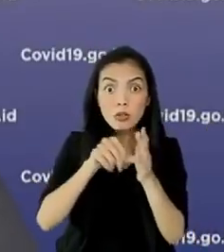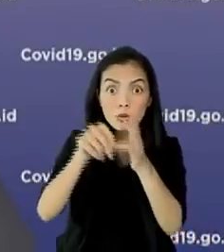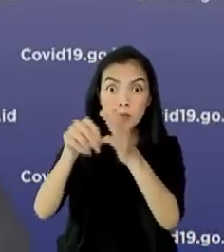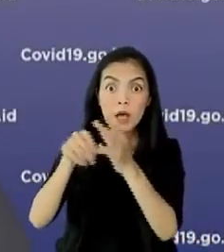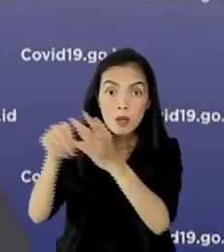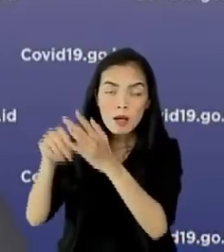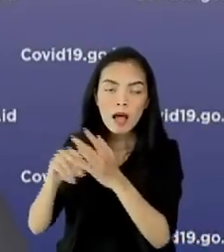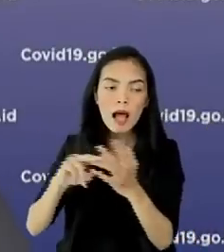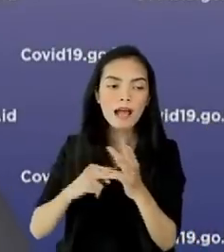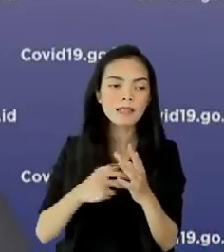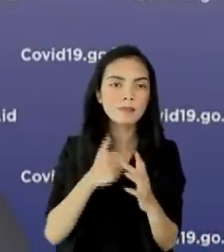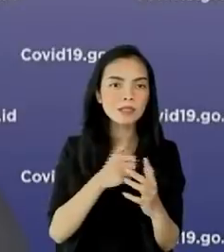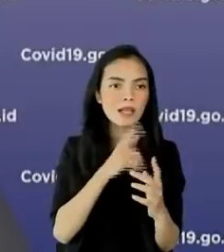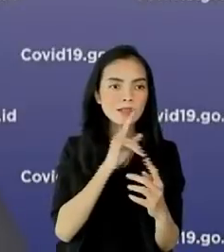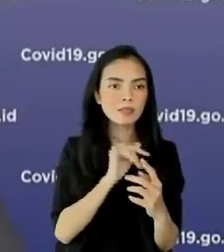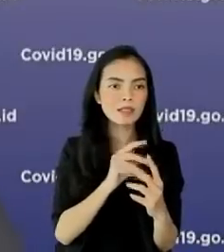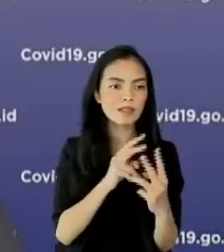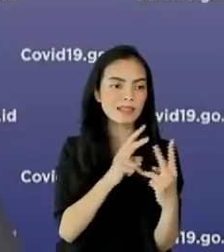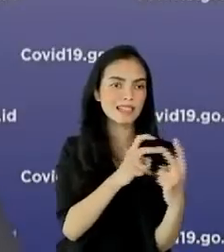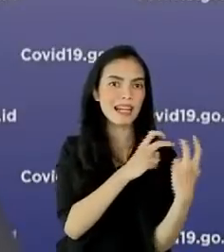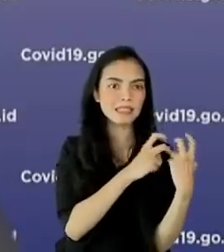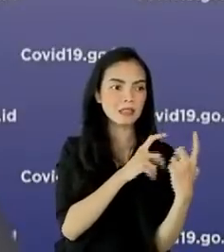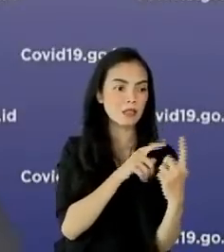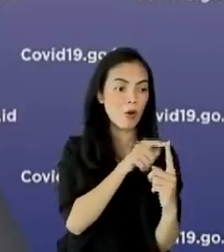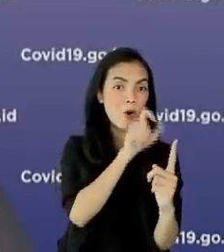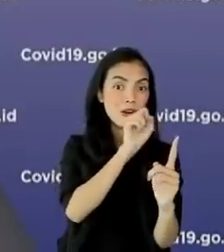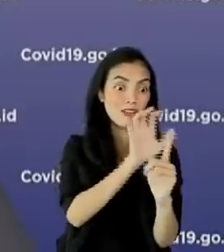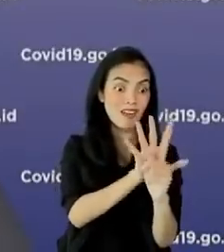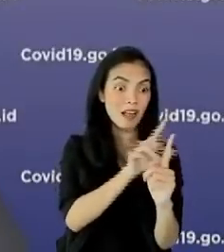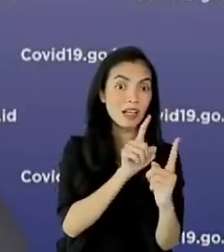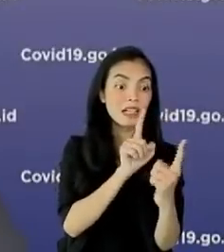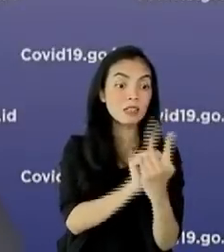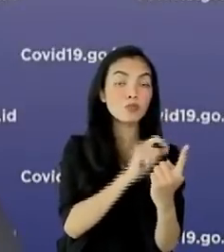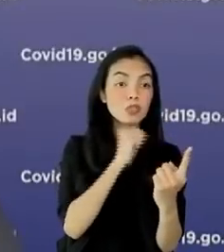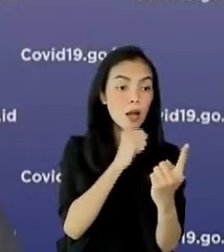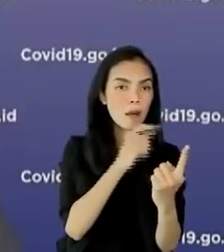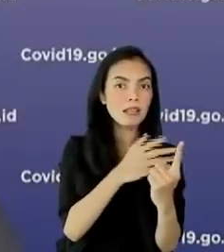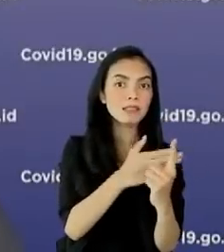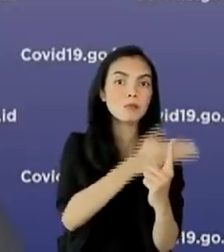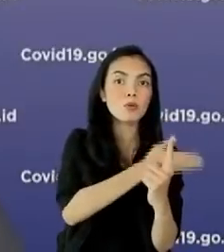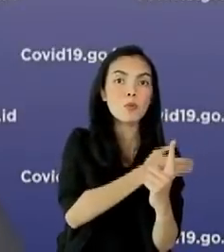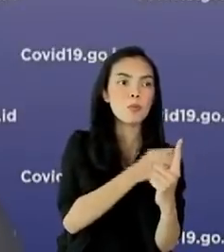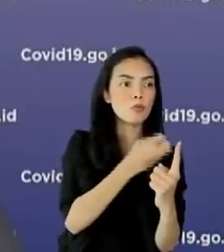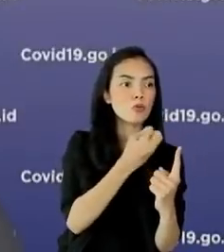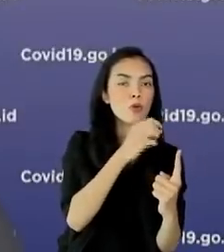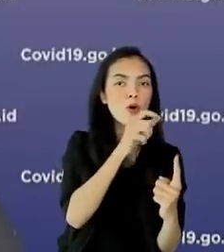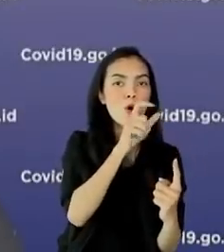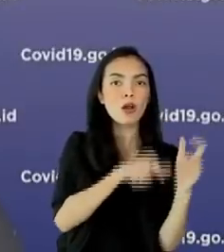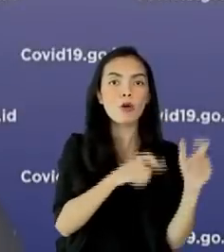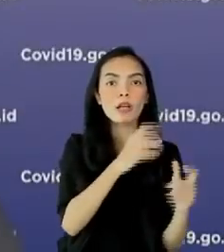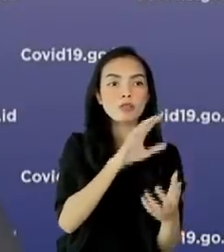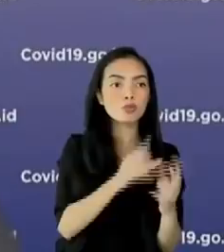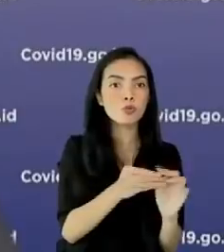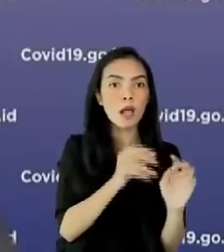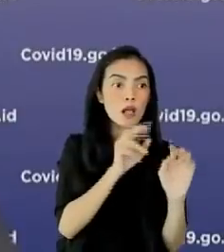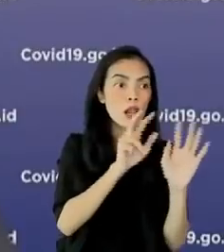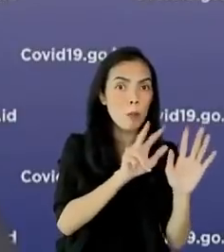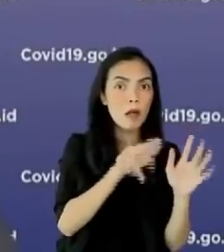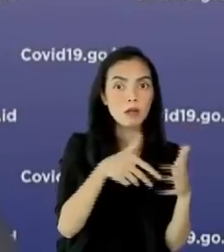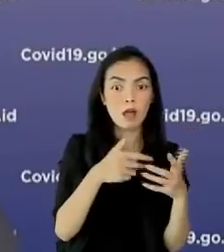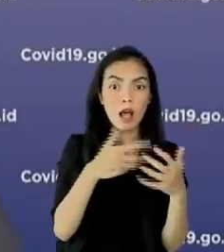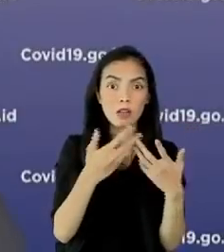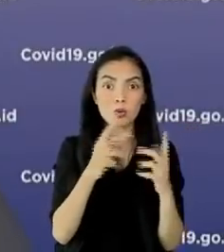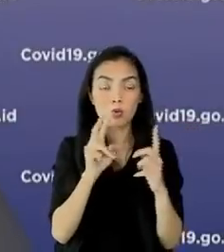adanya penambahan kontak yang terjadi saat ini. Dan ini terus dievaluasi setiap hari, bagaimana jumlah tracer bertambah, jumlah orang